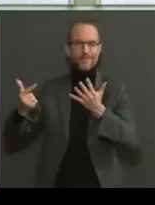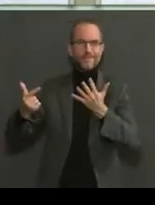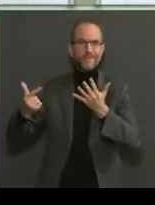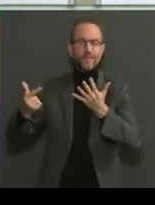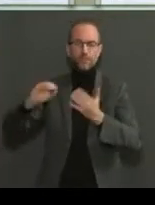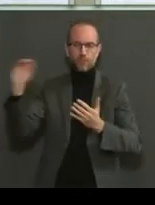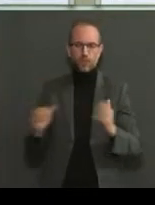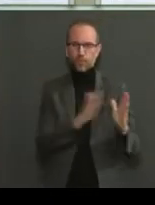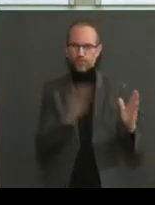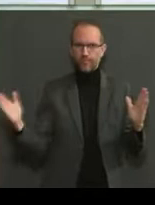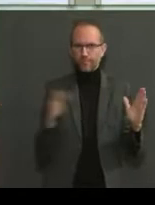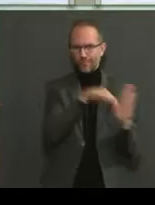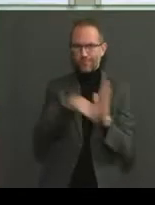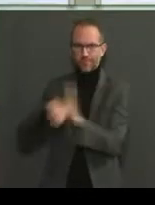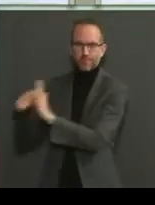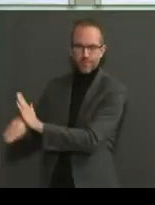17%.